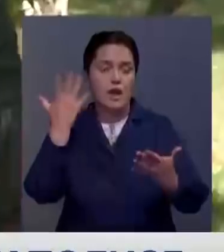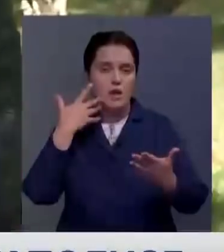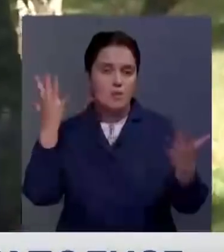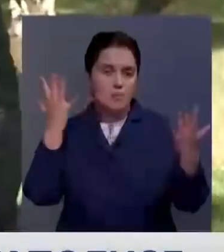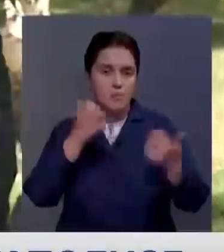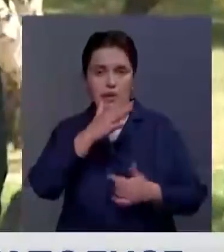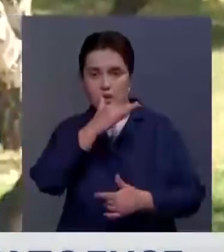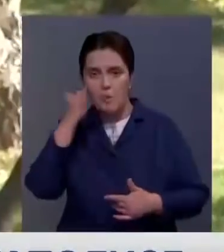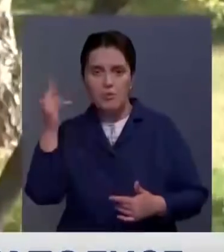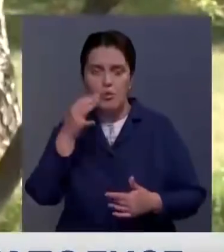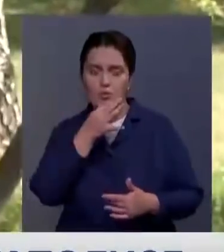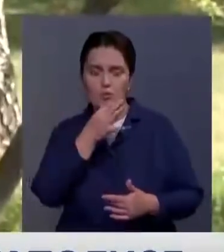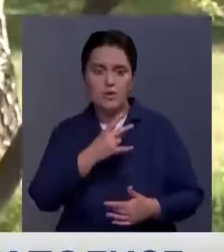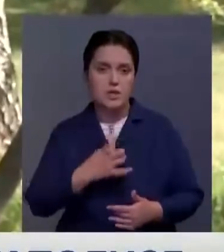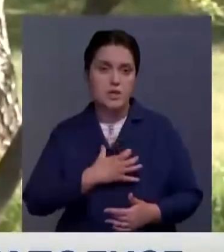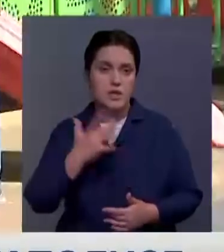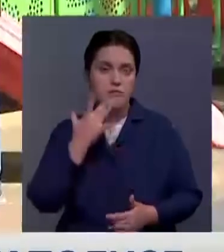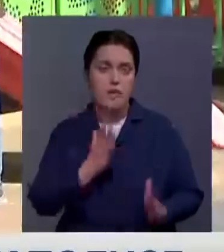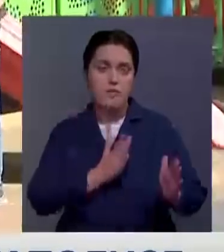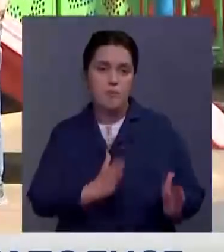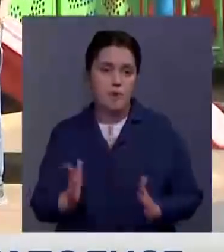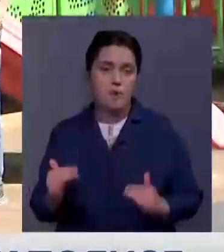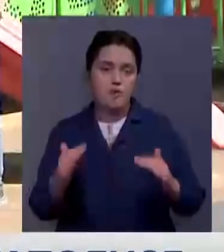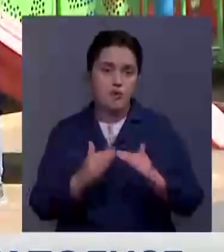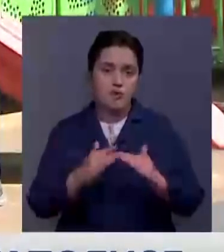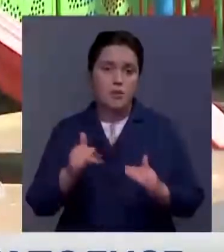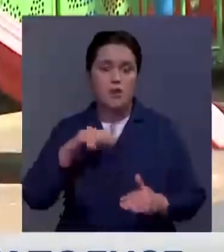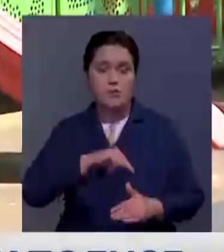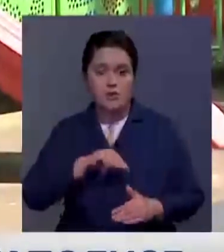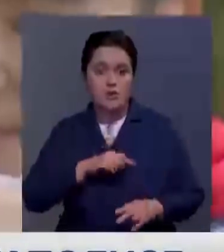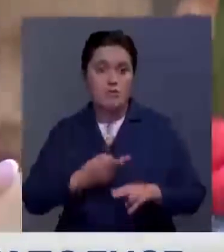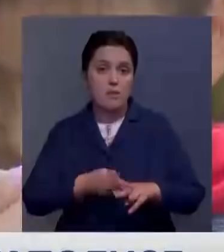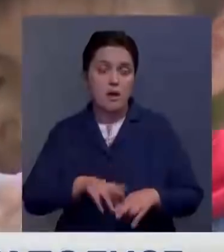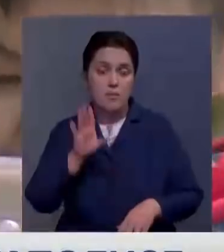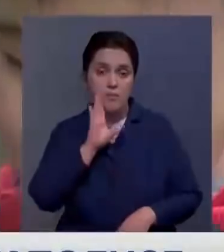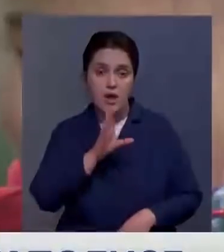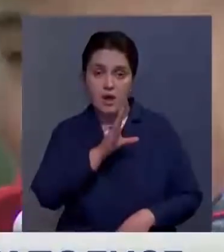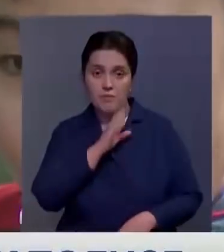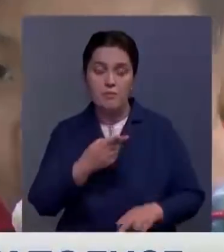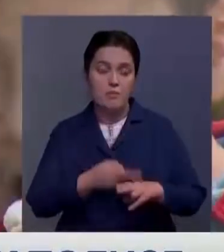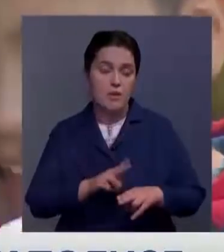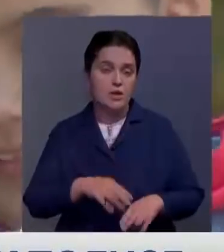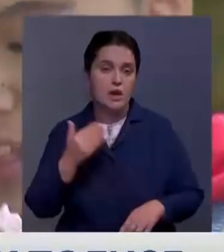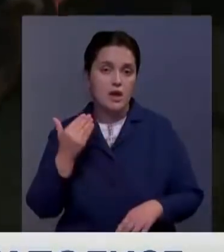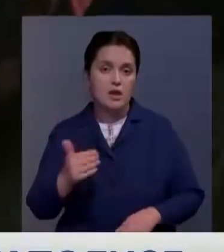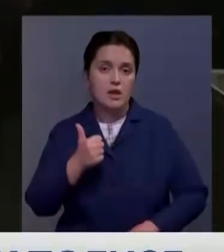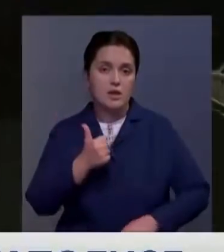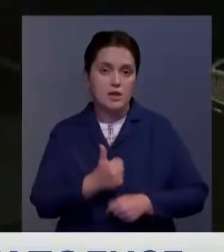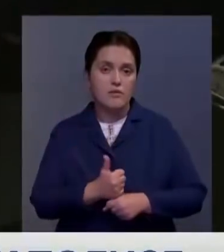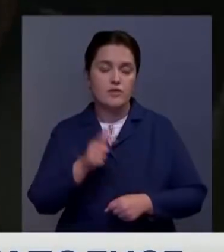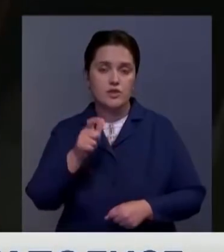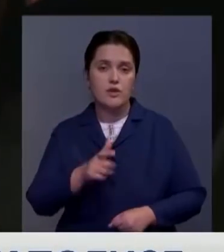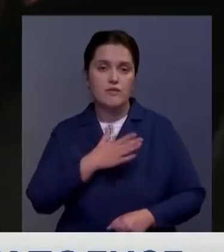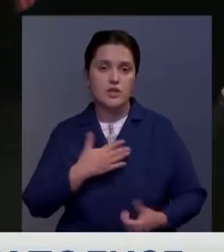Ей любой хаос не страшен. Она всегда наведет порядок и в доме, и в душе. Потому что она мама. Потому что она главный человек в нашей